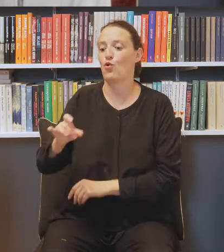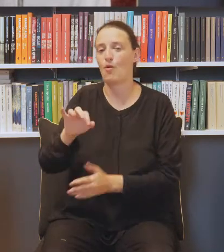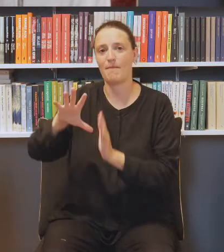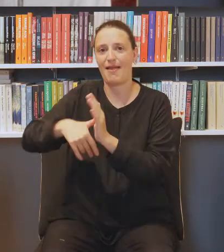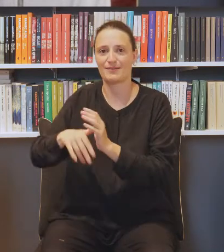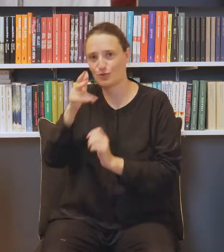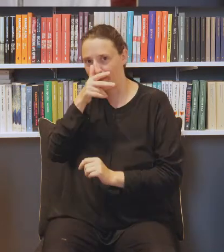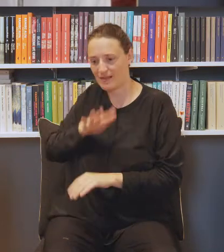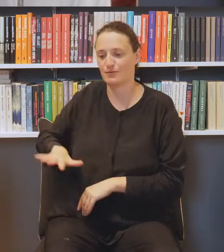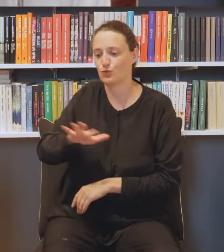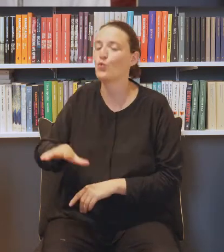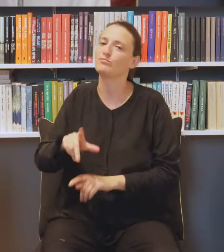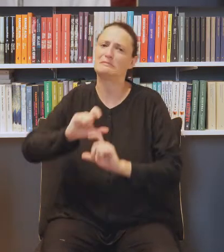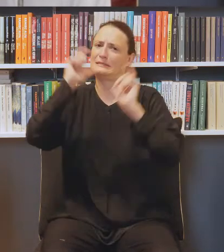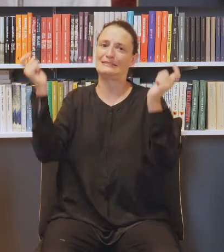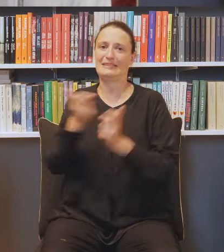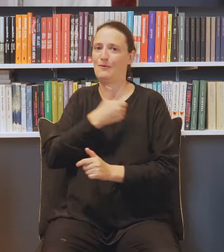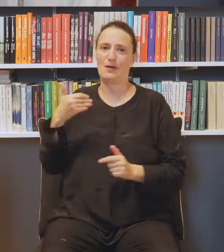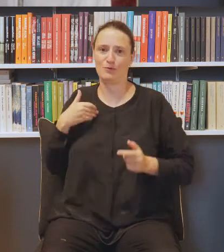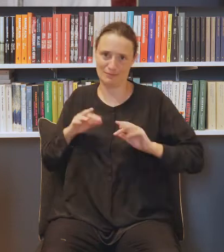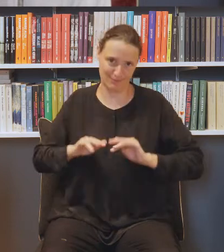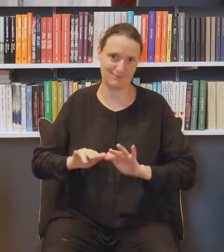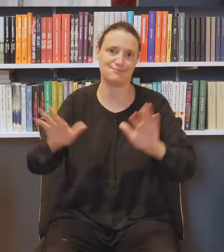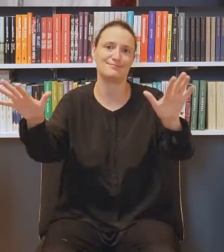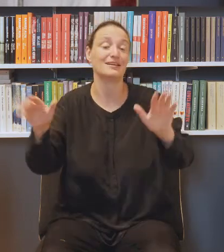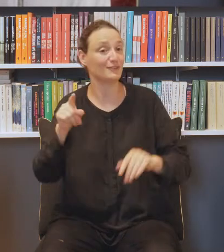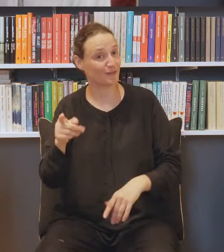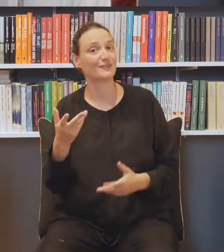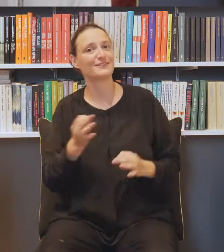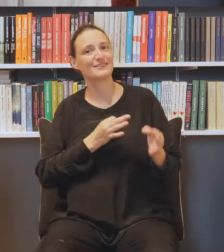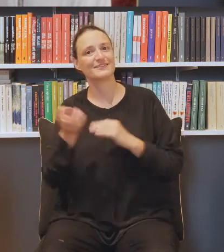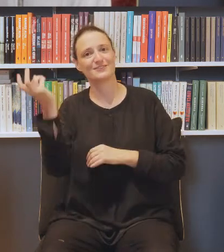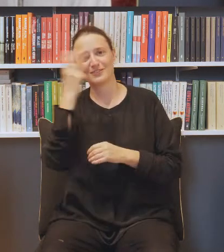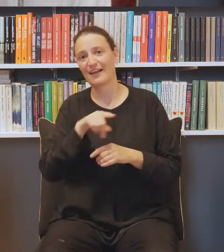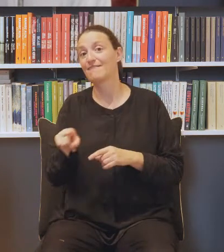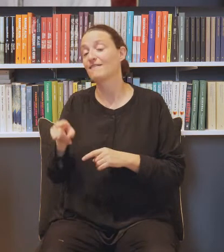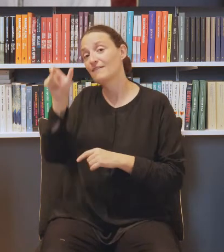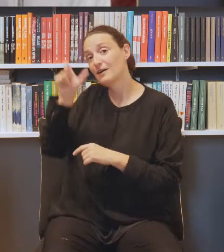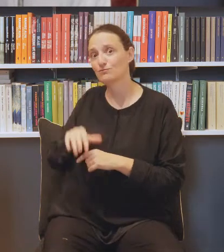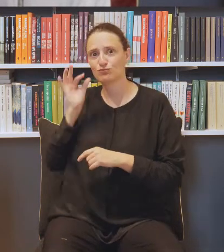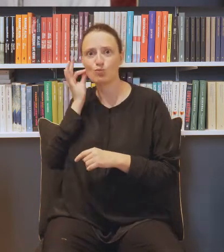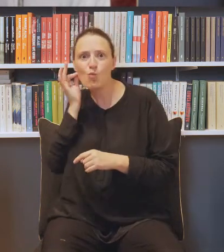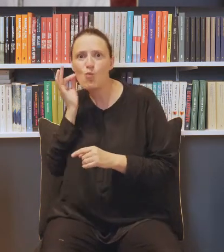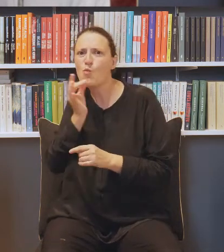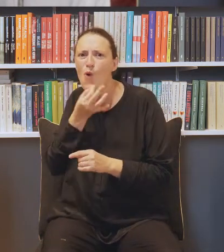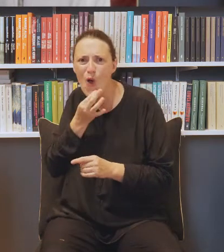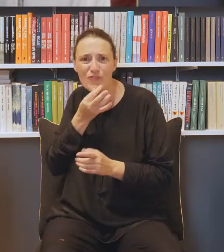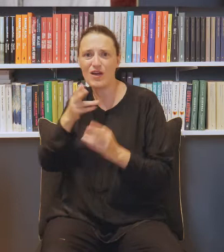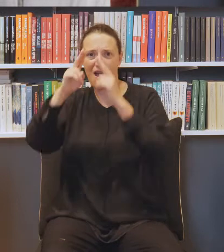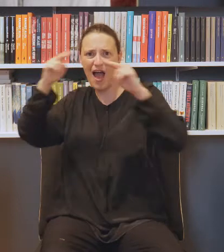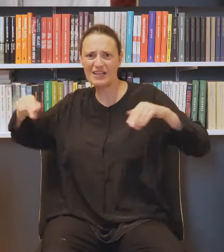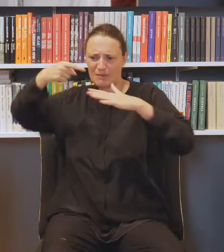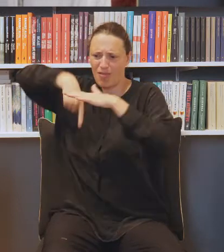wśród osób z całej Polski. Bo to jest naprawdę niesamowita historia, że młodą dziewczynę zamknęli w podziemiach